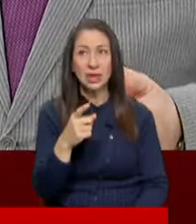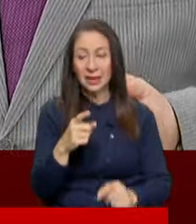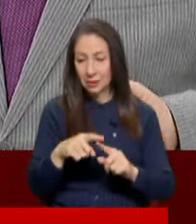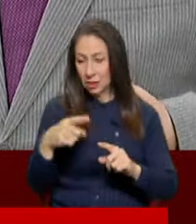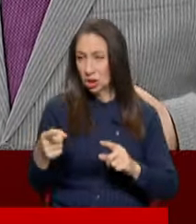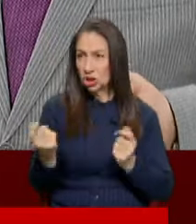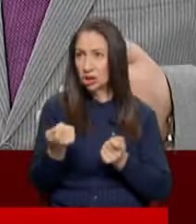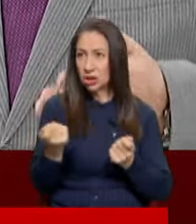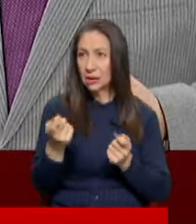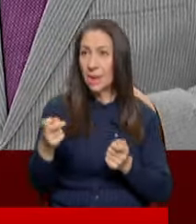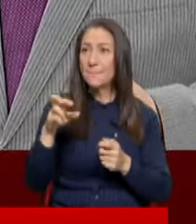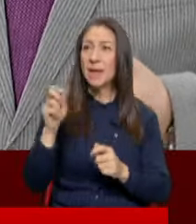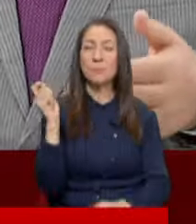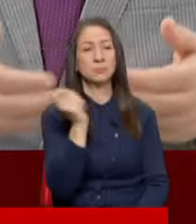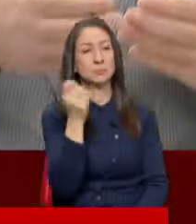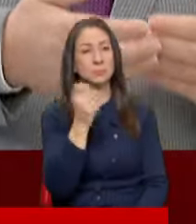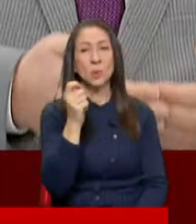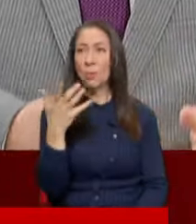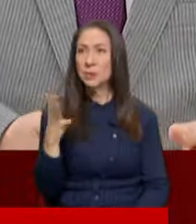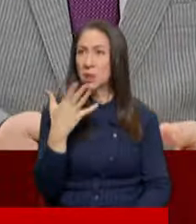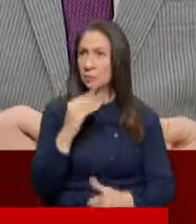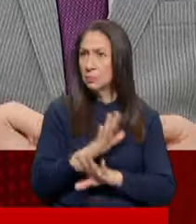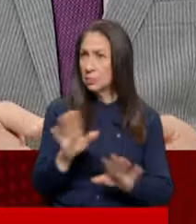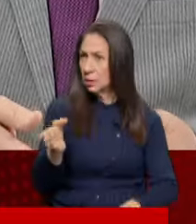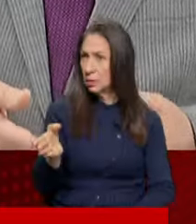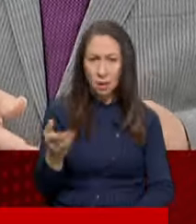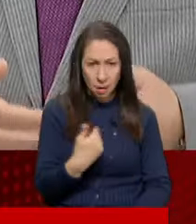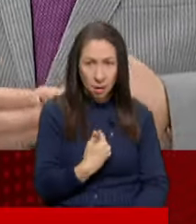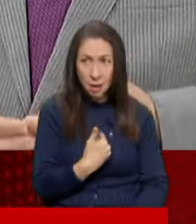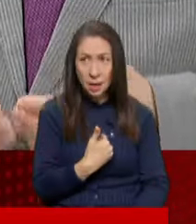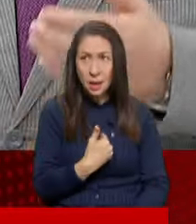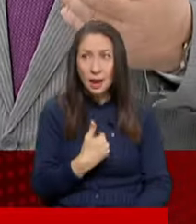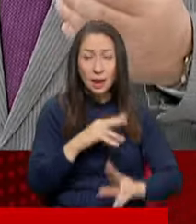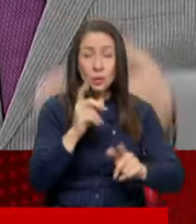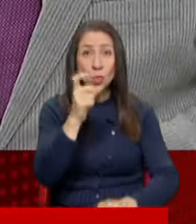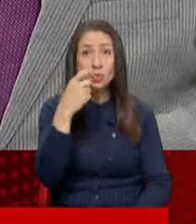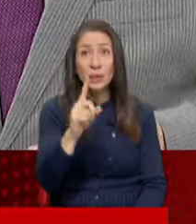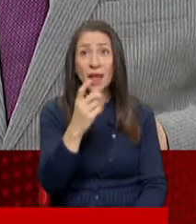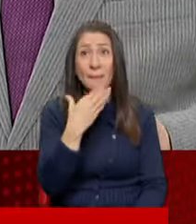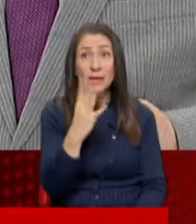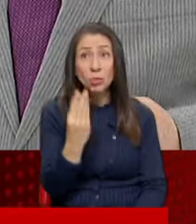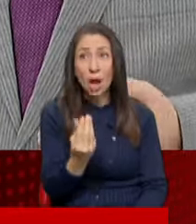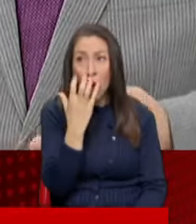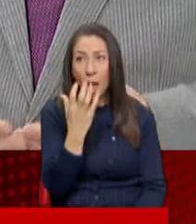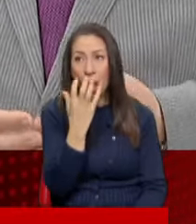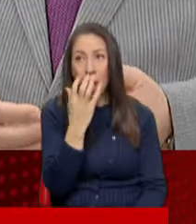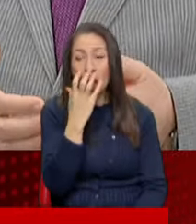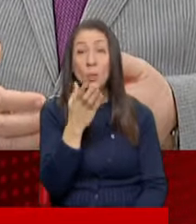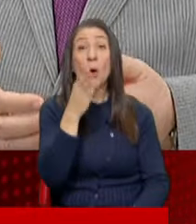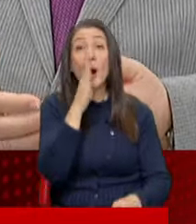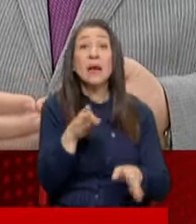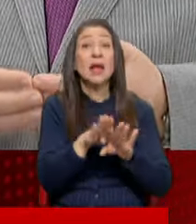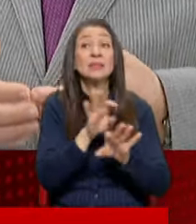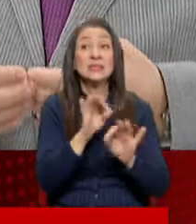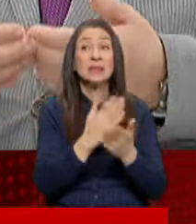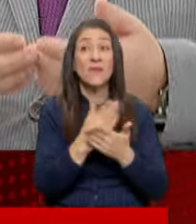yanındaki çalışanın primini ödüyor o 5.000 günde emekli oluyor ama esnaf 99.000 günde emekli oluyor bu adaletsizlik